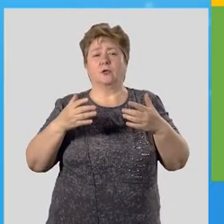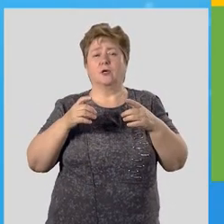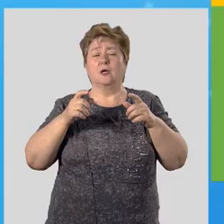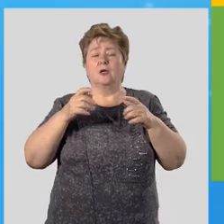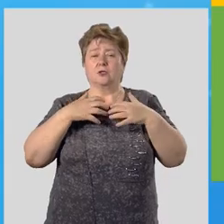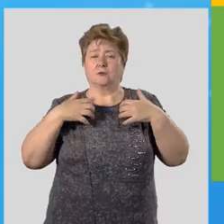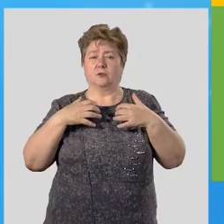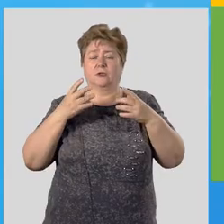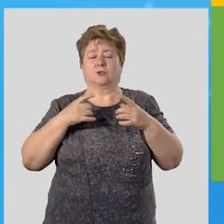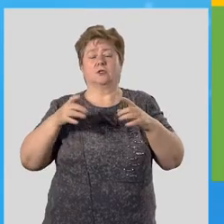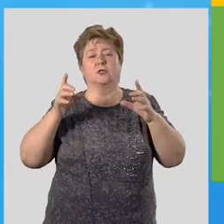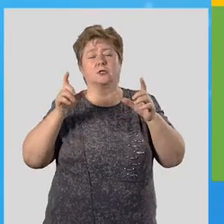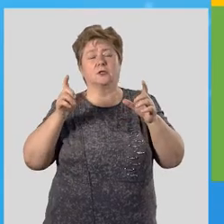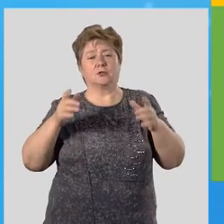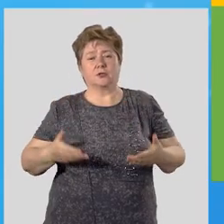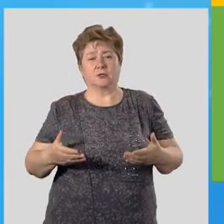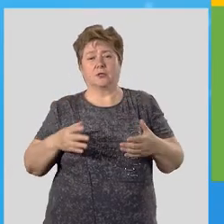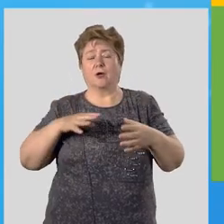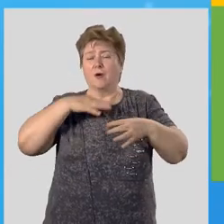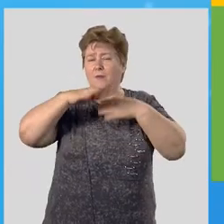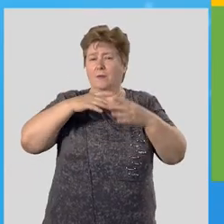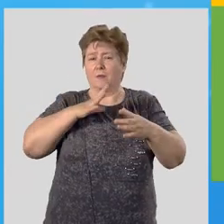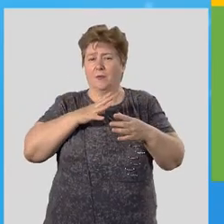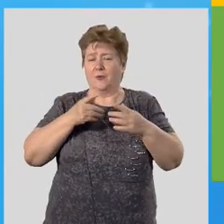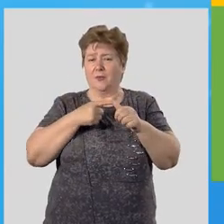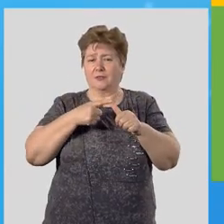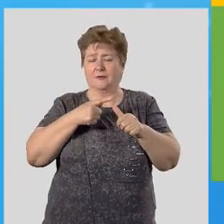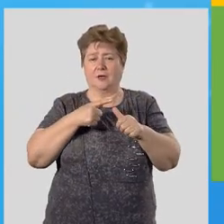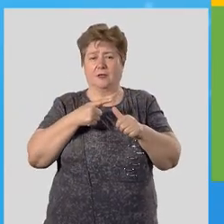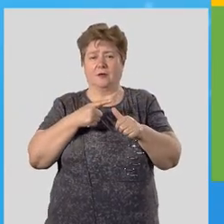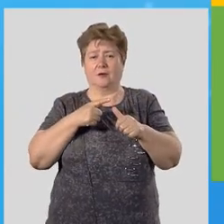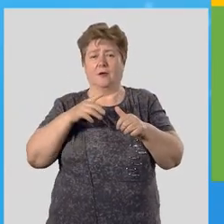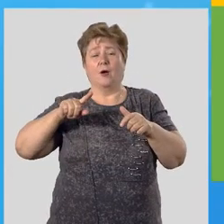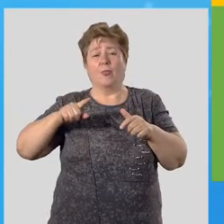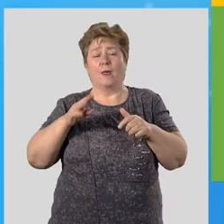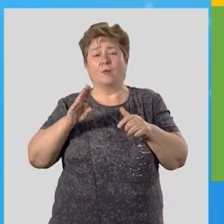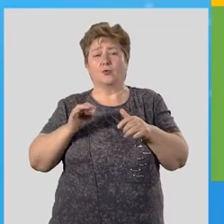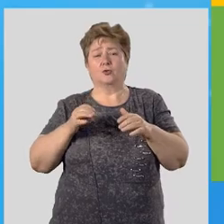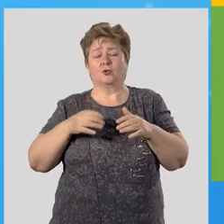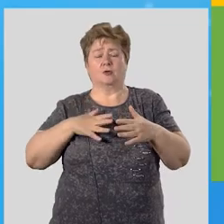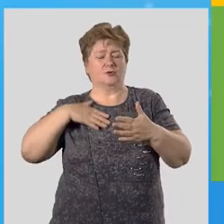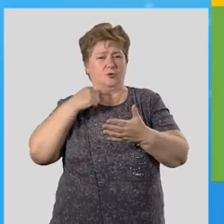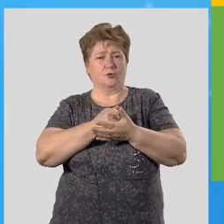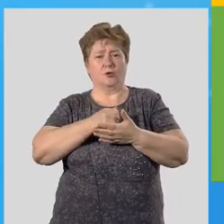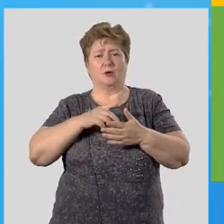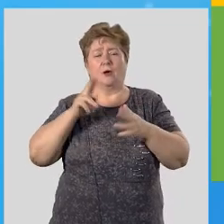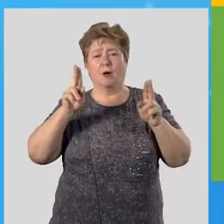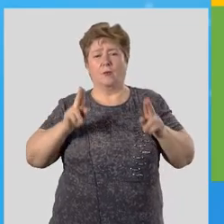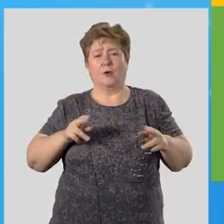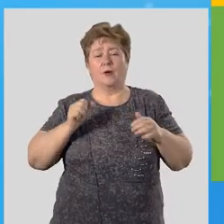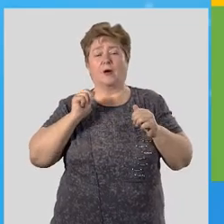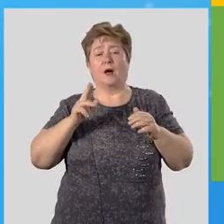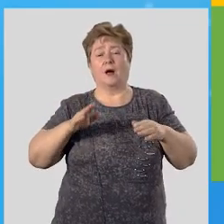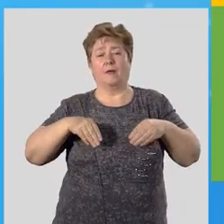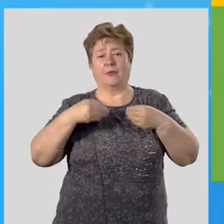планеты. Возникала даже путаница в их названиях, потому что строгих правил, как